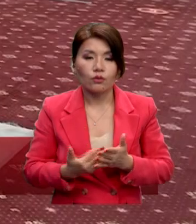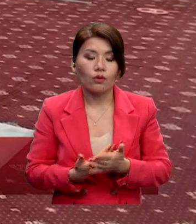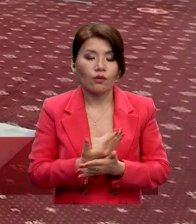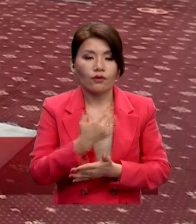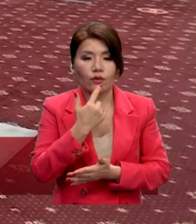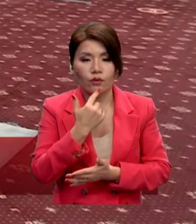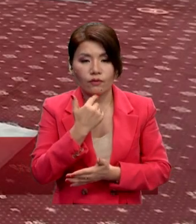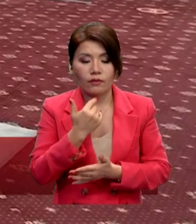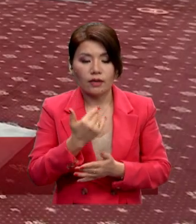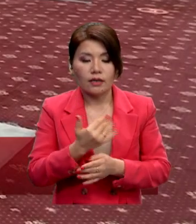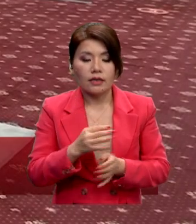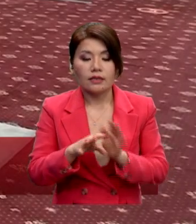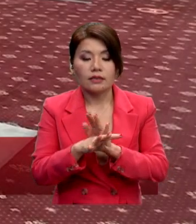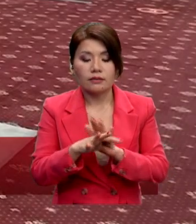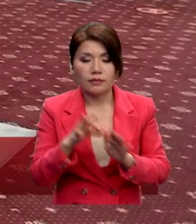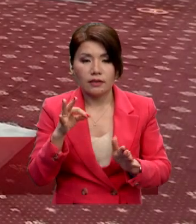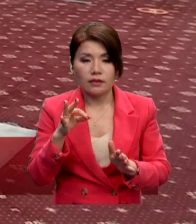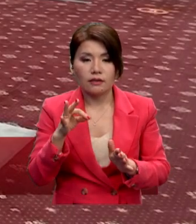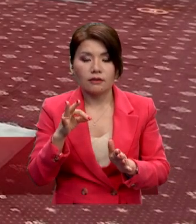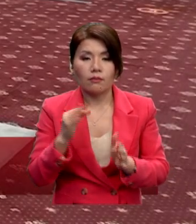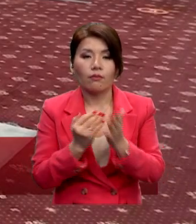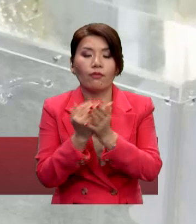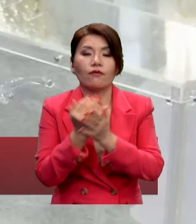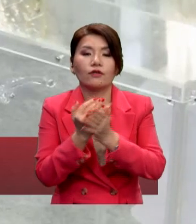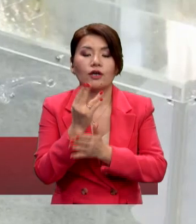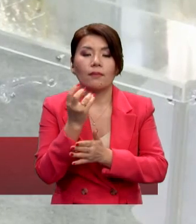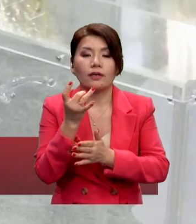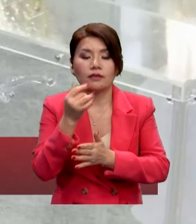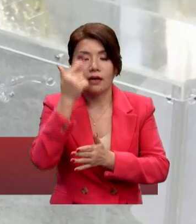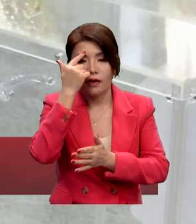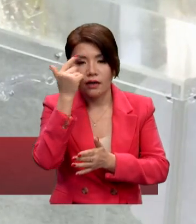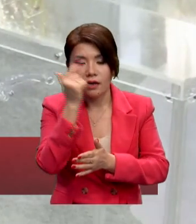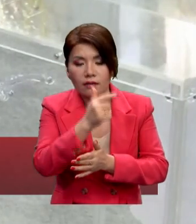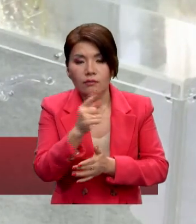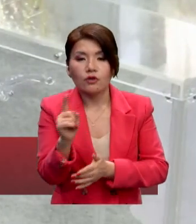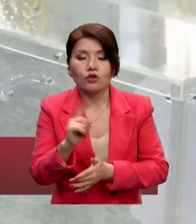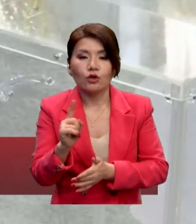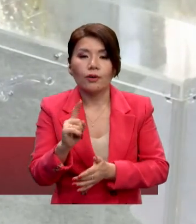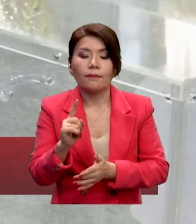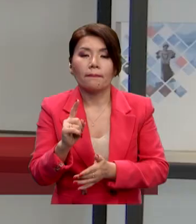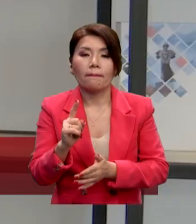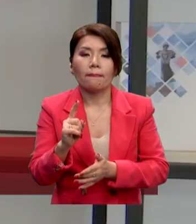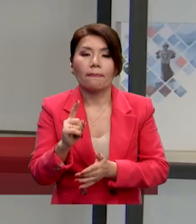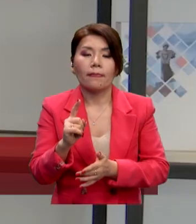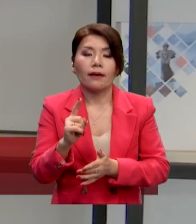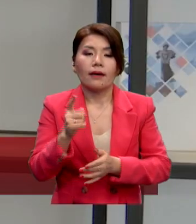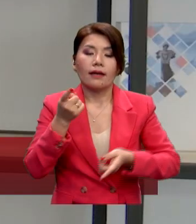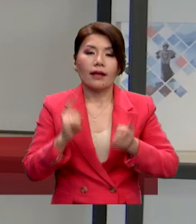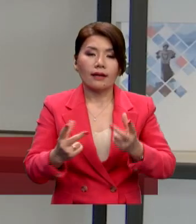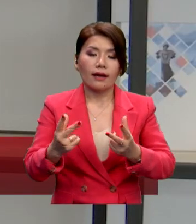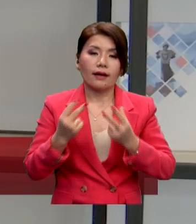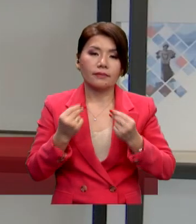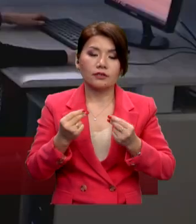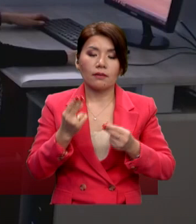крови. Опять-таки, рядовому избирателю предстоит повышать свою политическую грамотность, чтобы научиться отделять реальные обещания